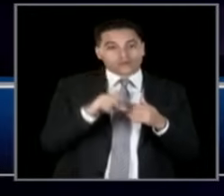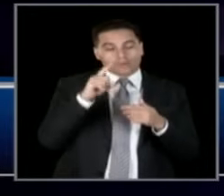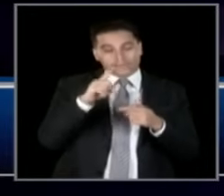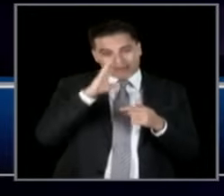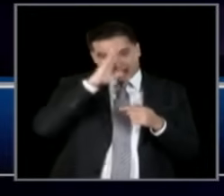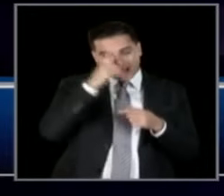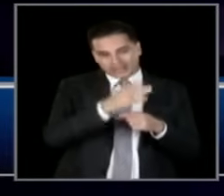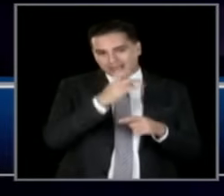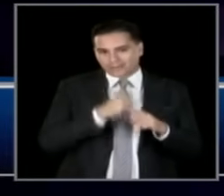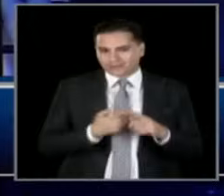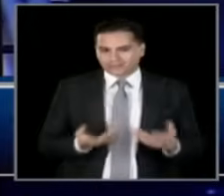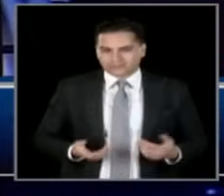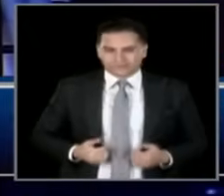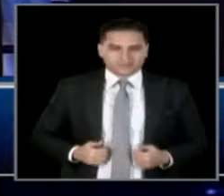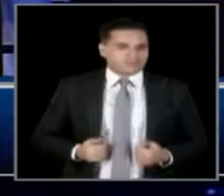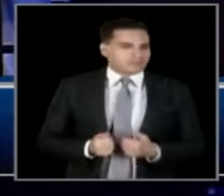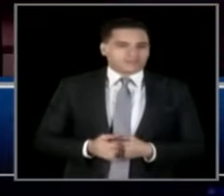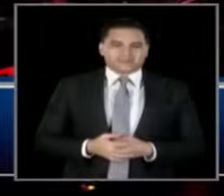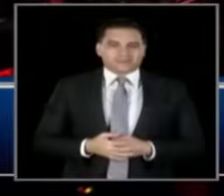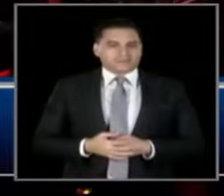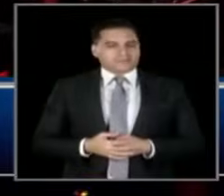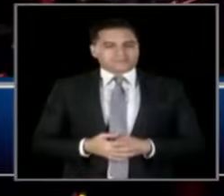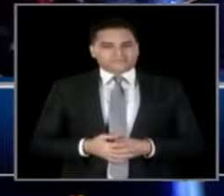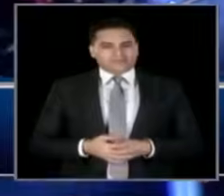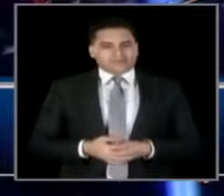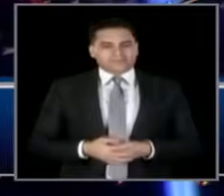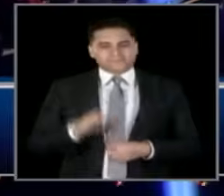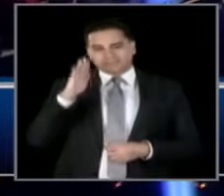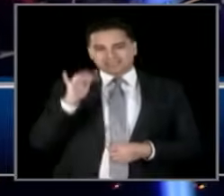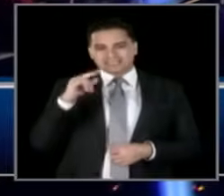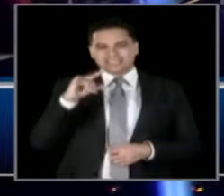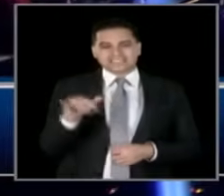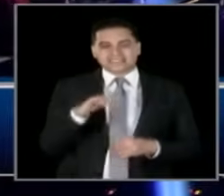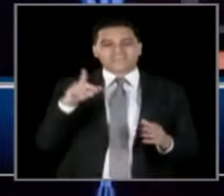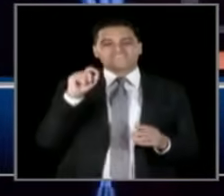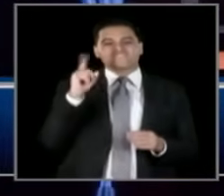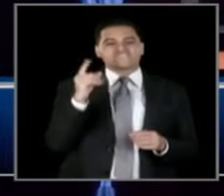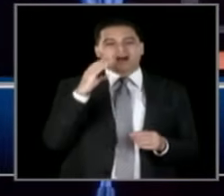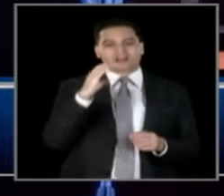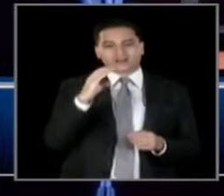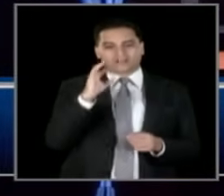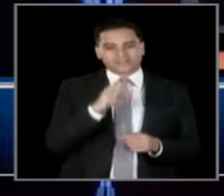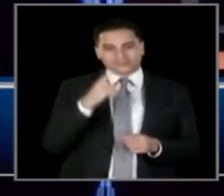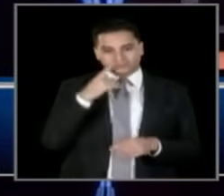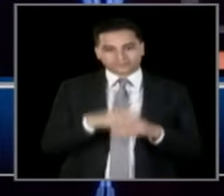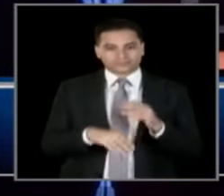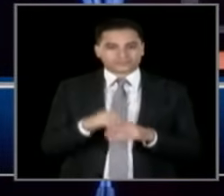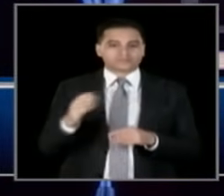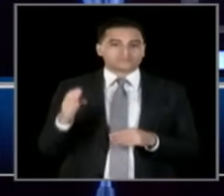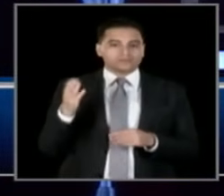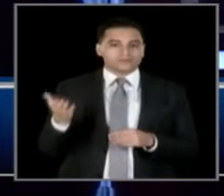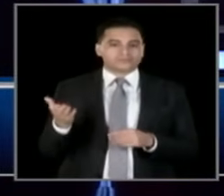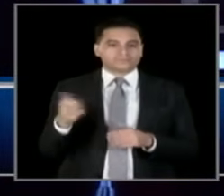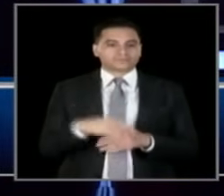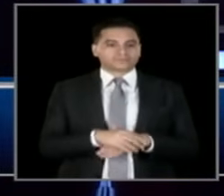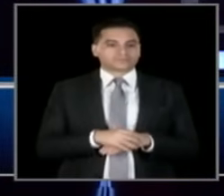كرولوس، إجابة خاطئة. سيدي فرج من الاسم. أخد إجابة حالاً. مين اللي